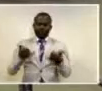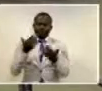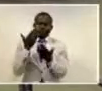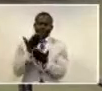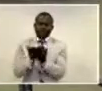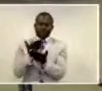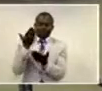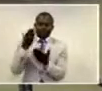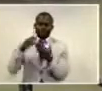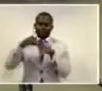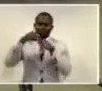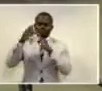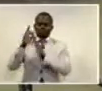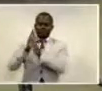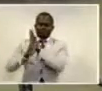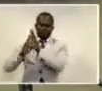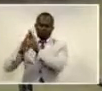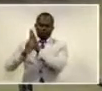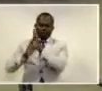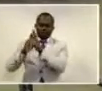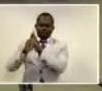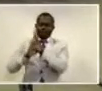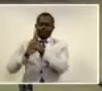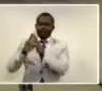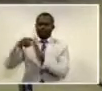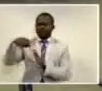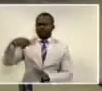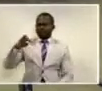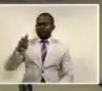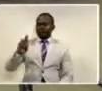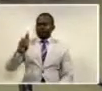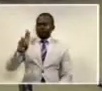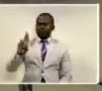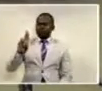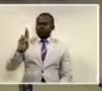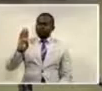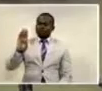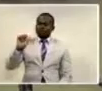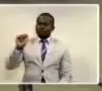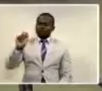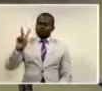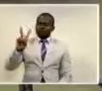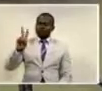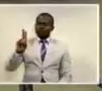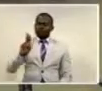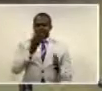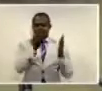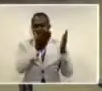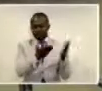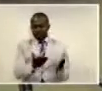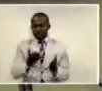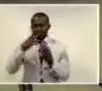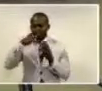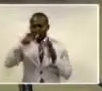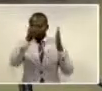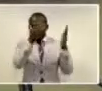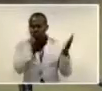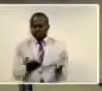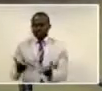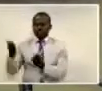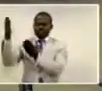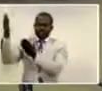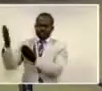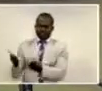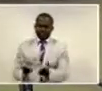dusabe umuyobozi w'akarere ka Rubavu aze atugezeho ijambo ry'ikaze kandi